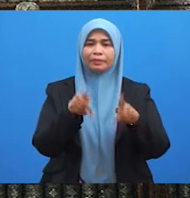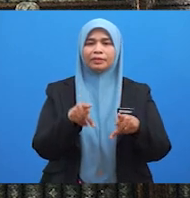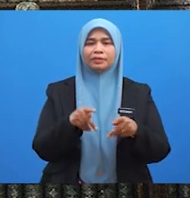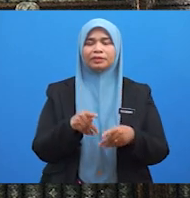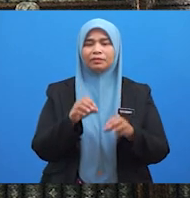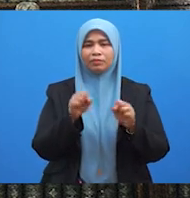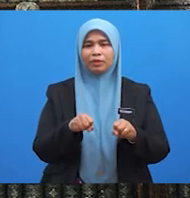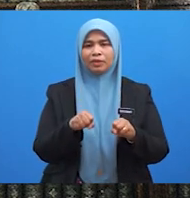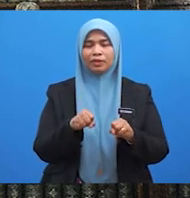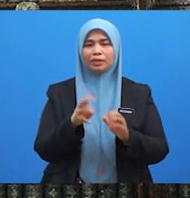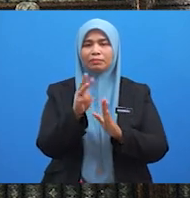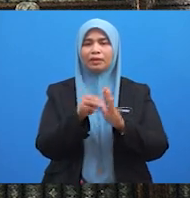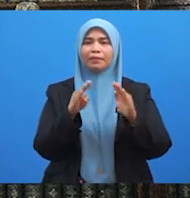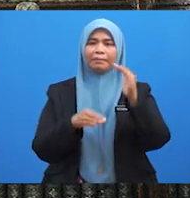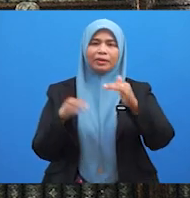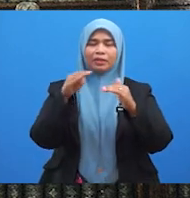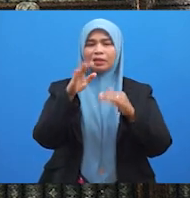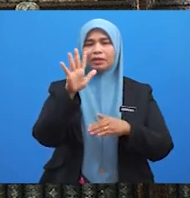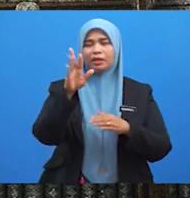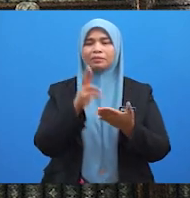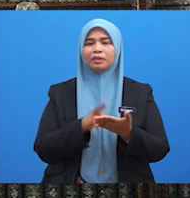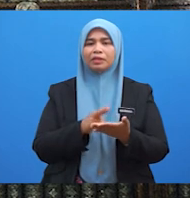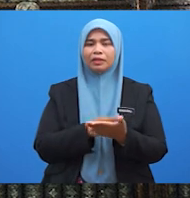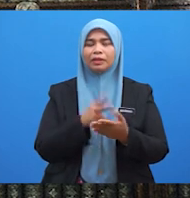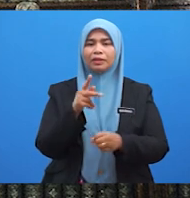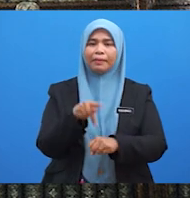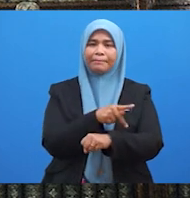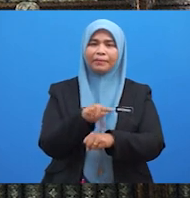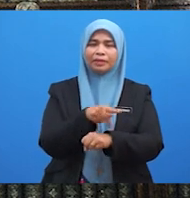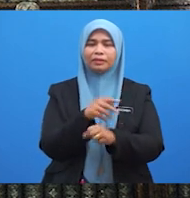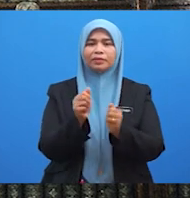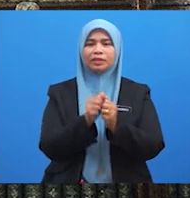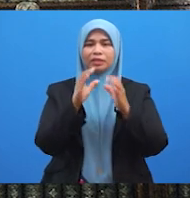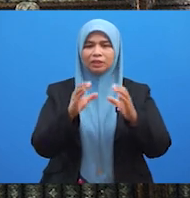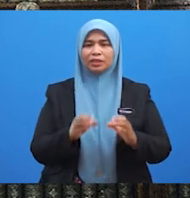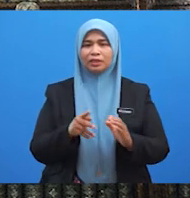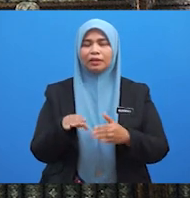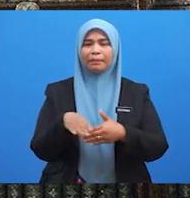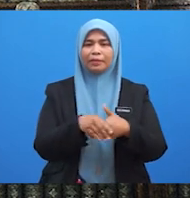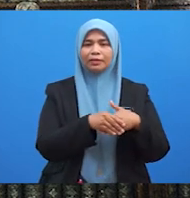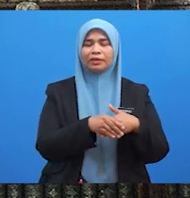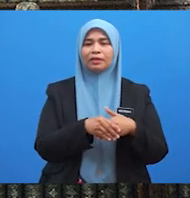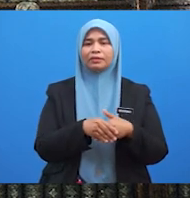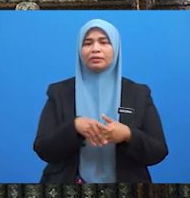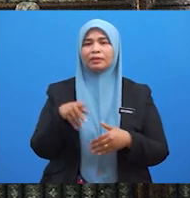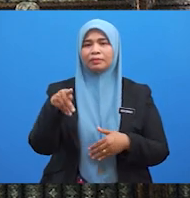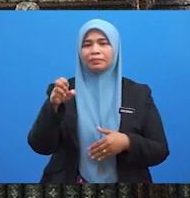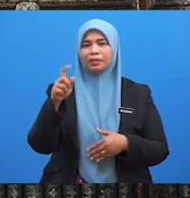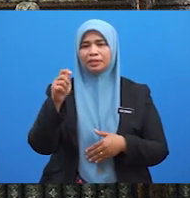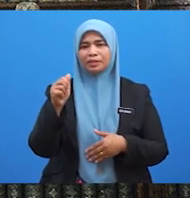Pelajar-pelajar boleh membina lima rangkap pantun dengan cara berpandukan peta bulatan.